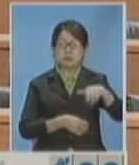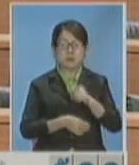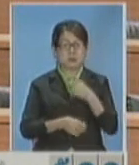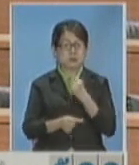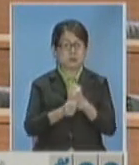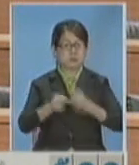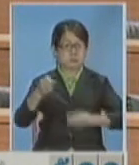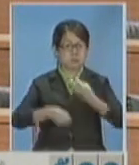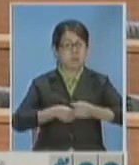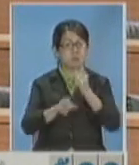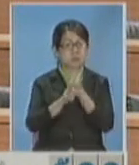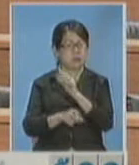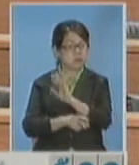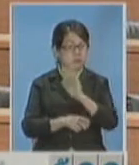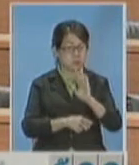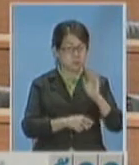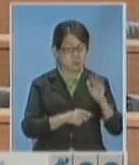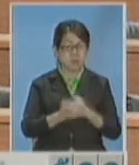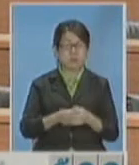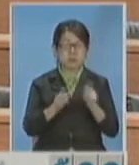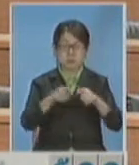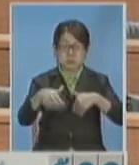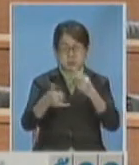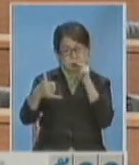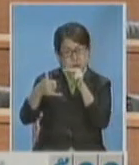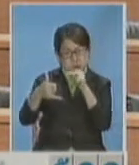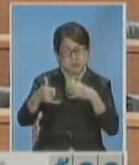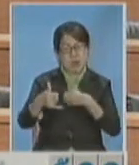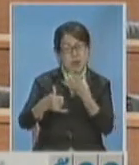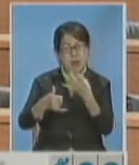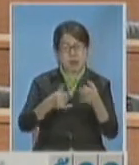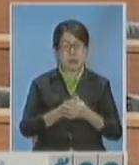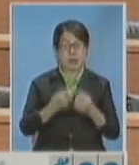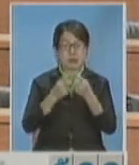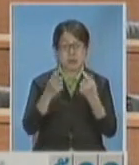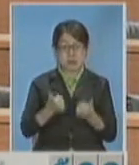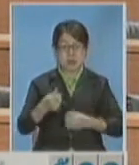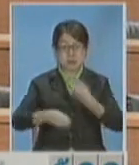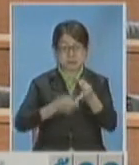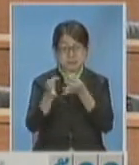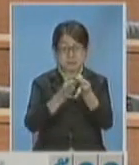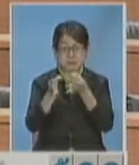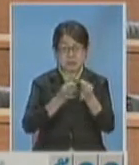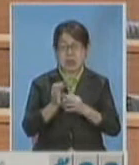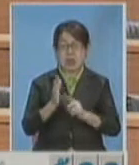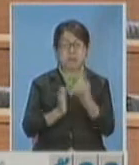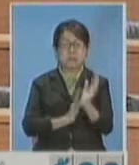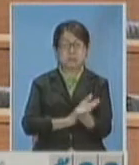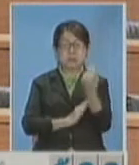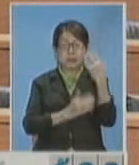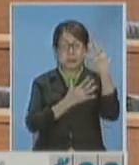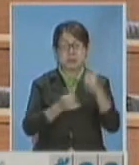ฏิบัติภารกิจนะครับตามที่ประชาชนคาดหวังเพียงแต่ว่าจากการอภิปรายของเพื่อนสมาชิกตั้งแต่เช้าเนี่ยนะ